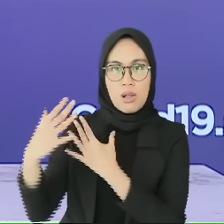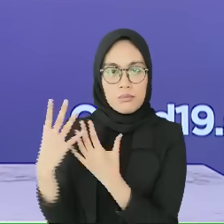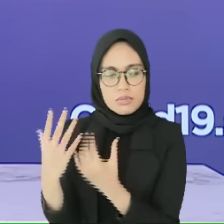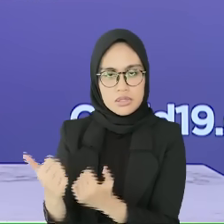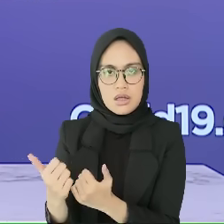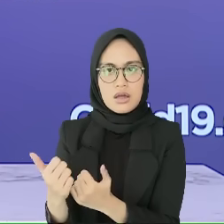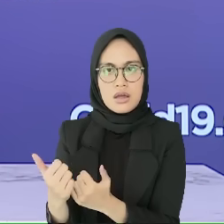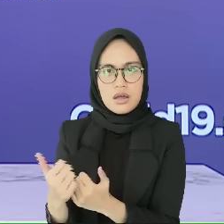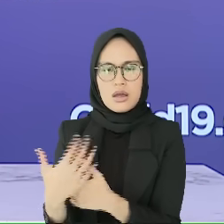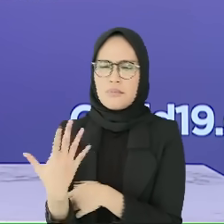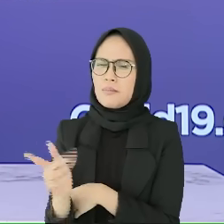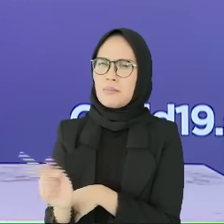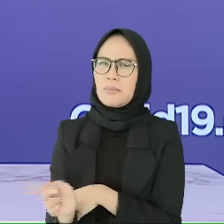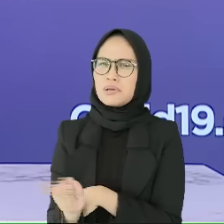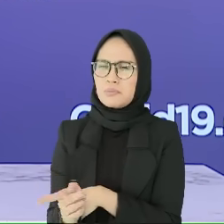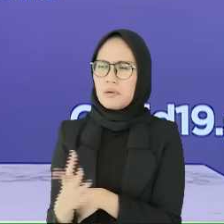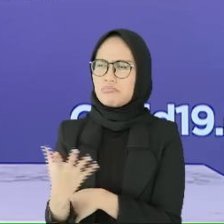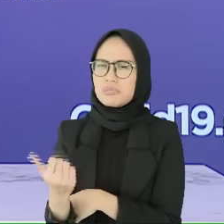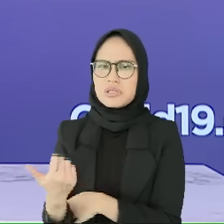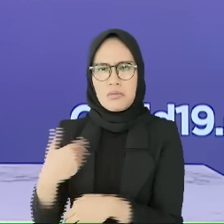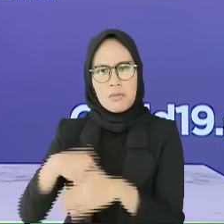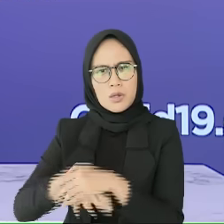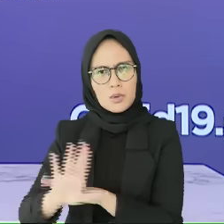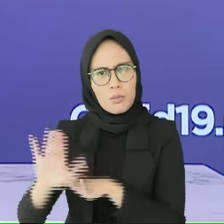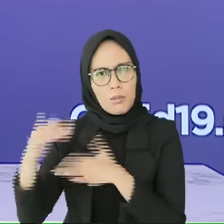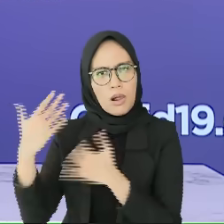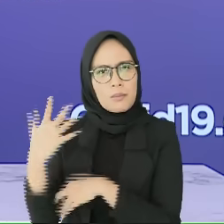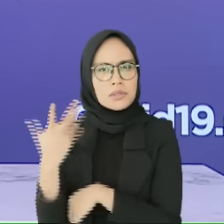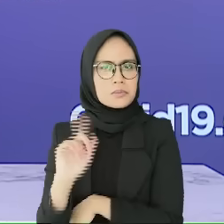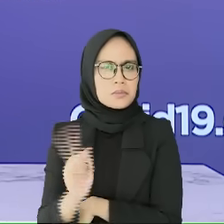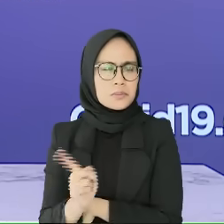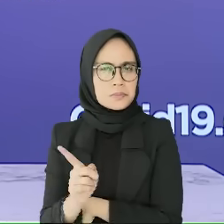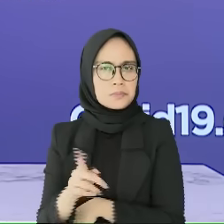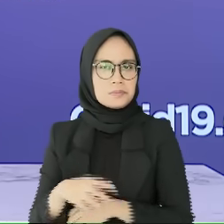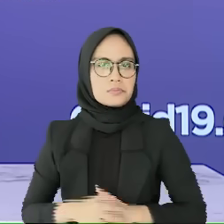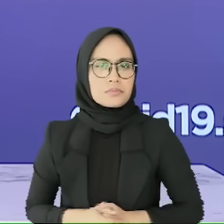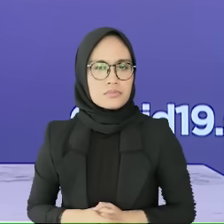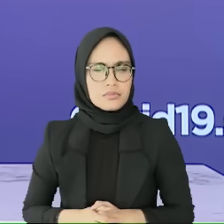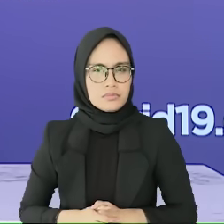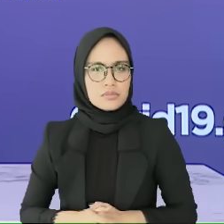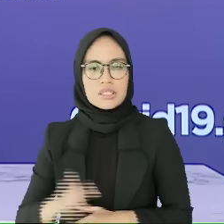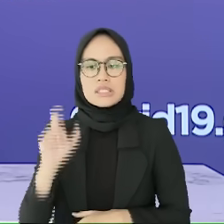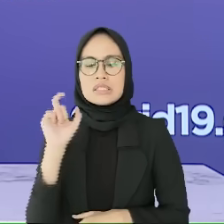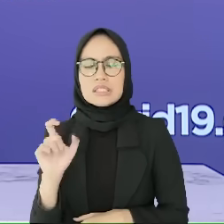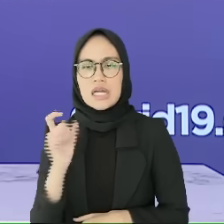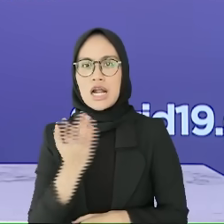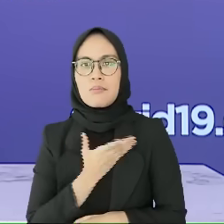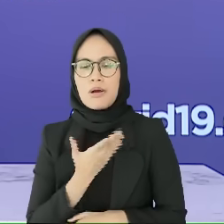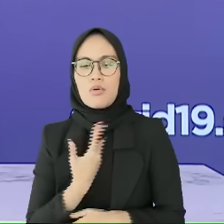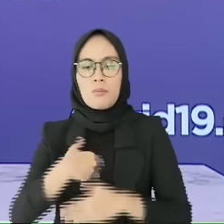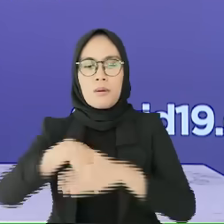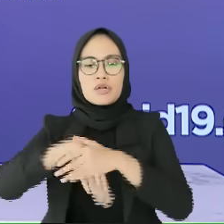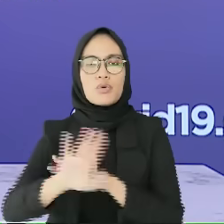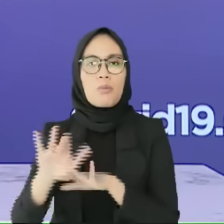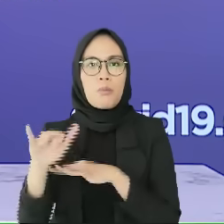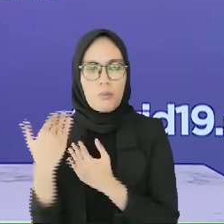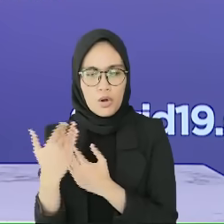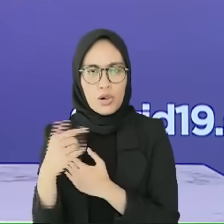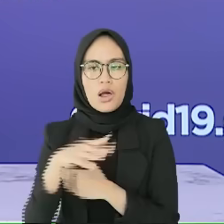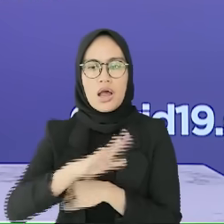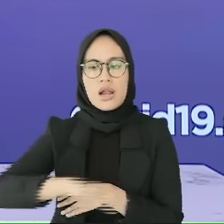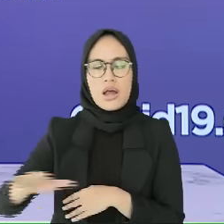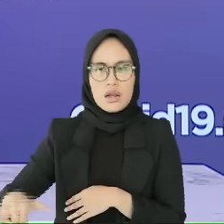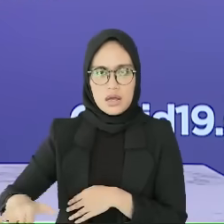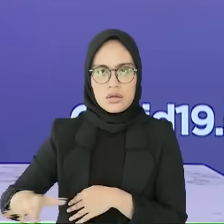pertimbangan utama pemerintah memperbolehkan anak untuk memasuki mal dan bagaimana teknis check-in untuk anak di Peduli Lindungi? Terima